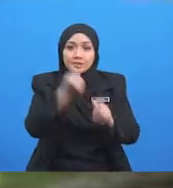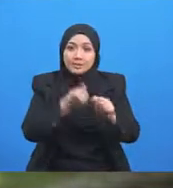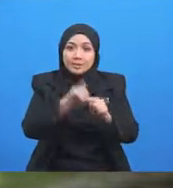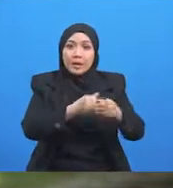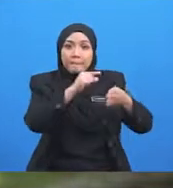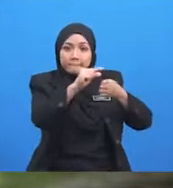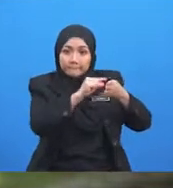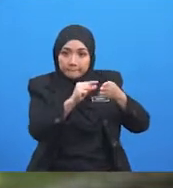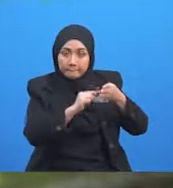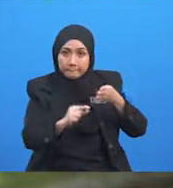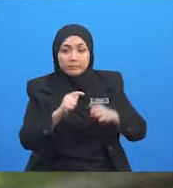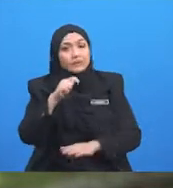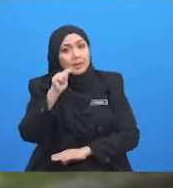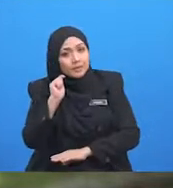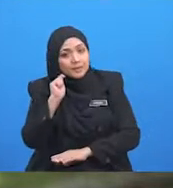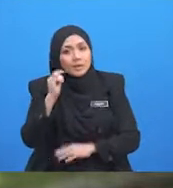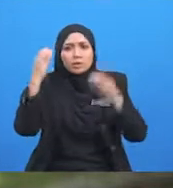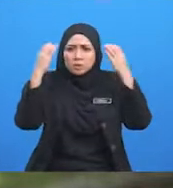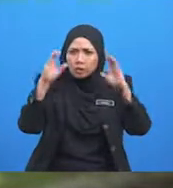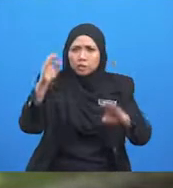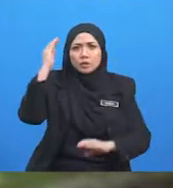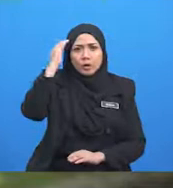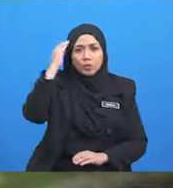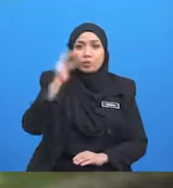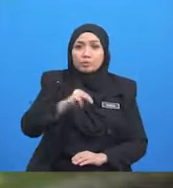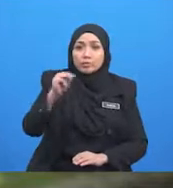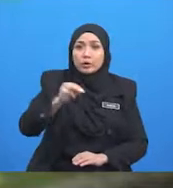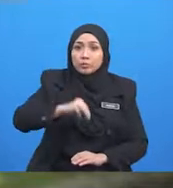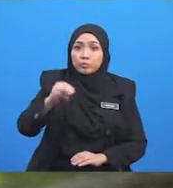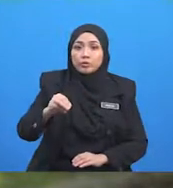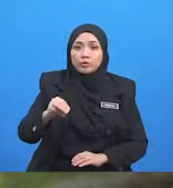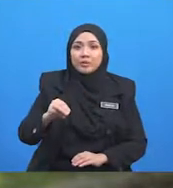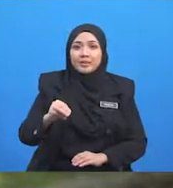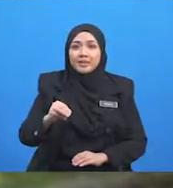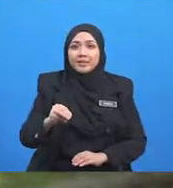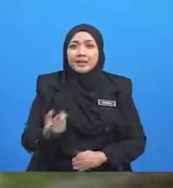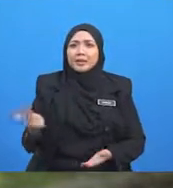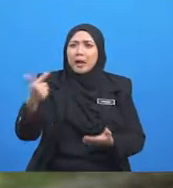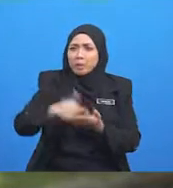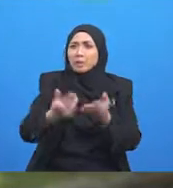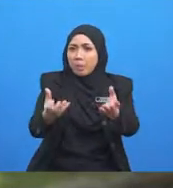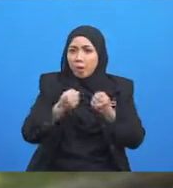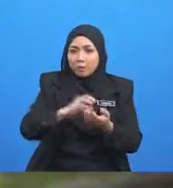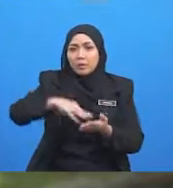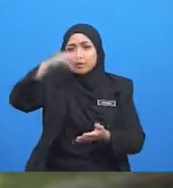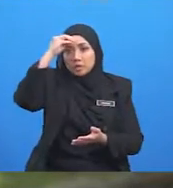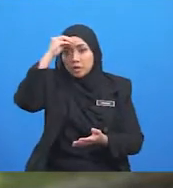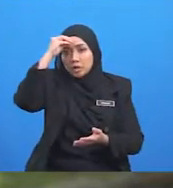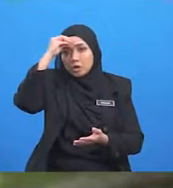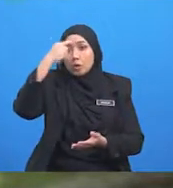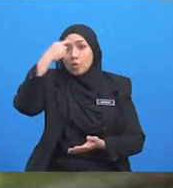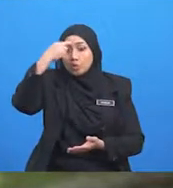ini. Cikgu pasti murid sekalian semakin teruja untuk mendalami